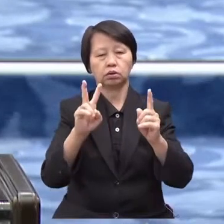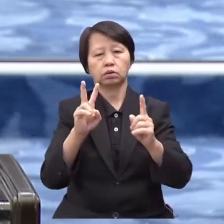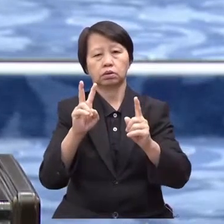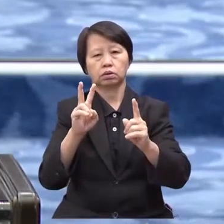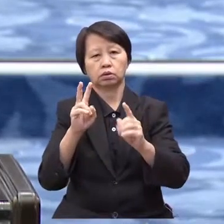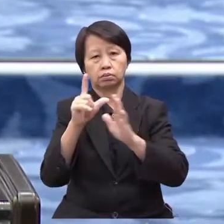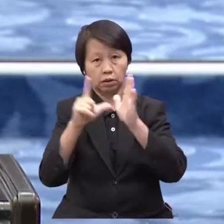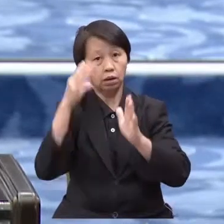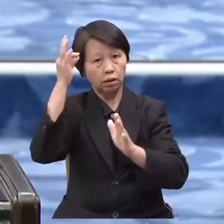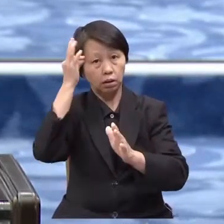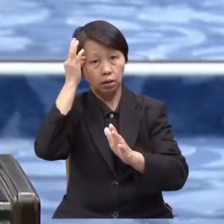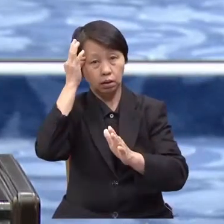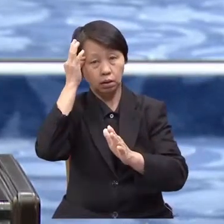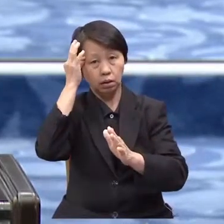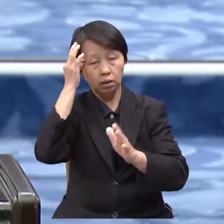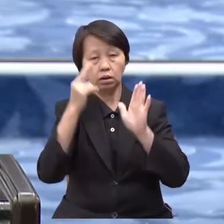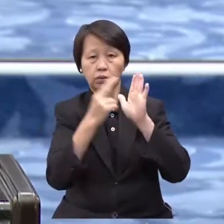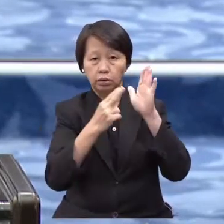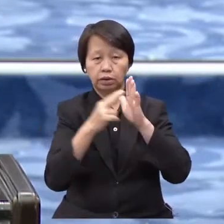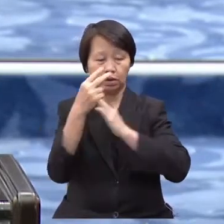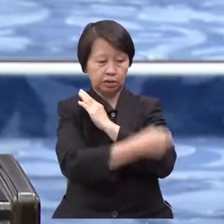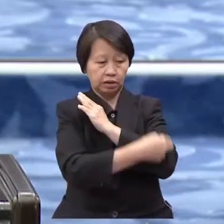persekutuan yang mempersatukan